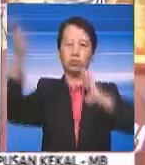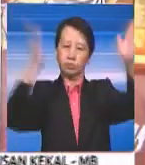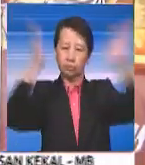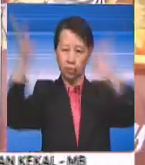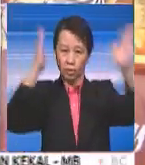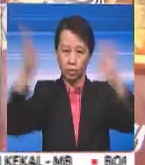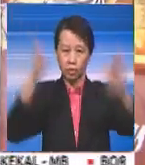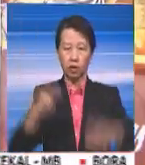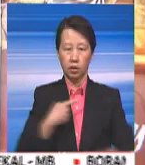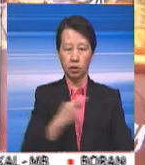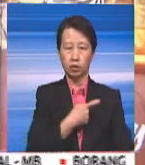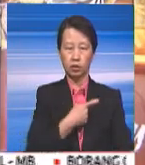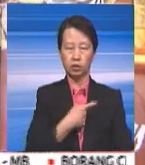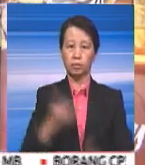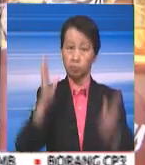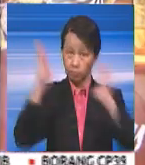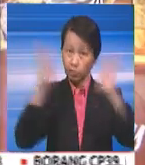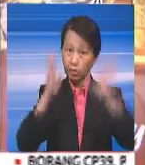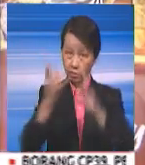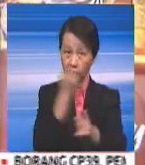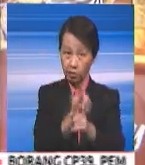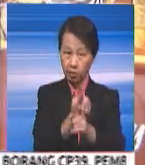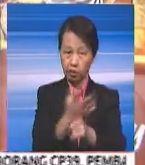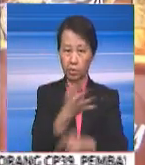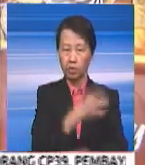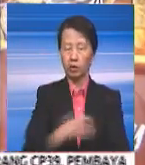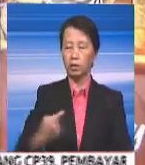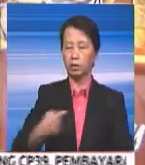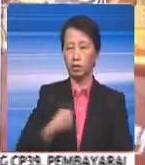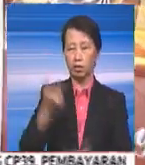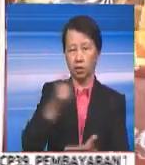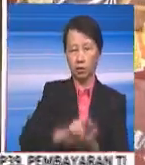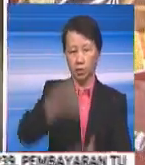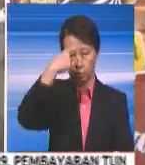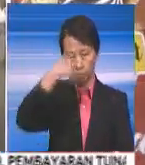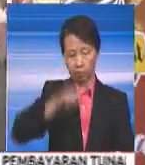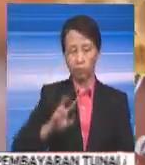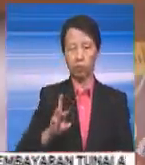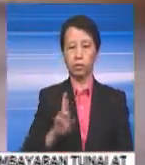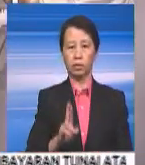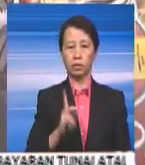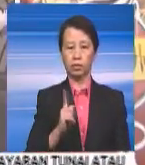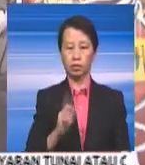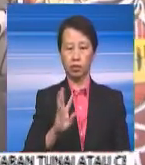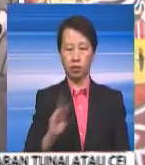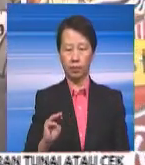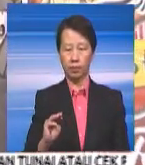Kita kan Malaysia? Vimala Kasturi Virasami, RTM.